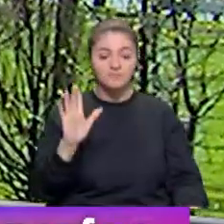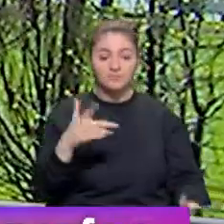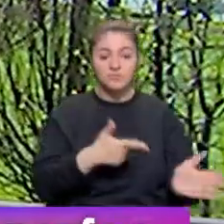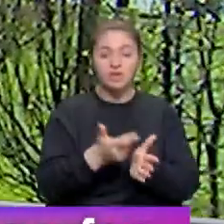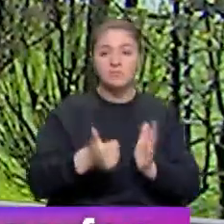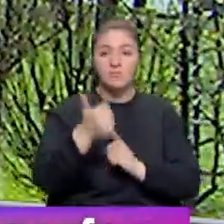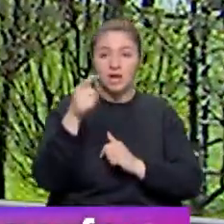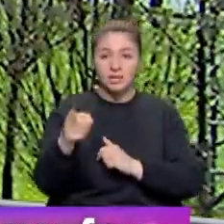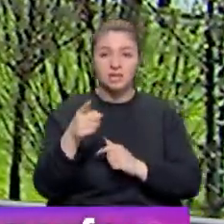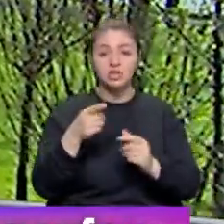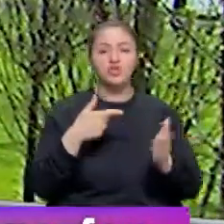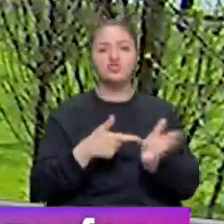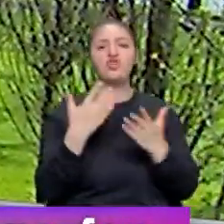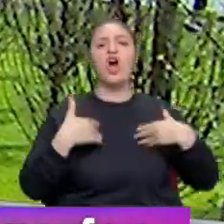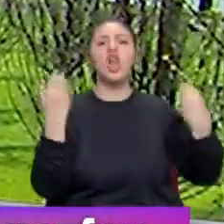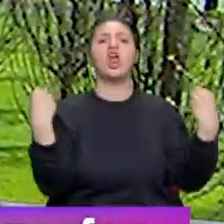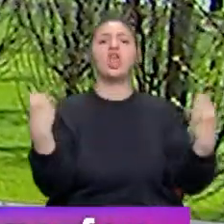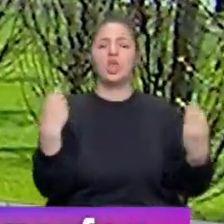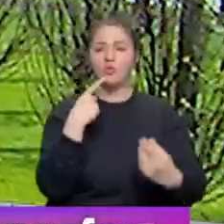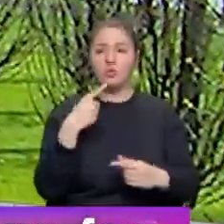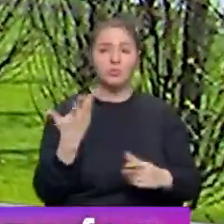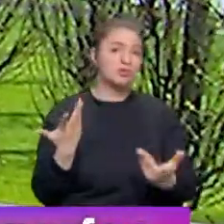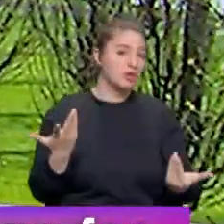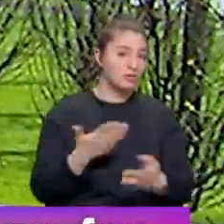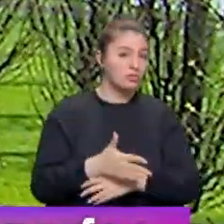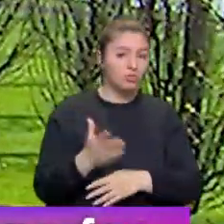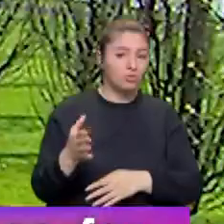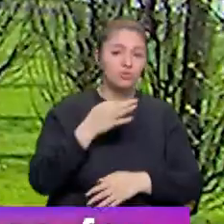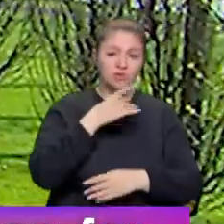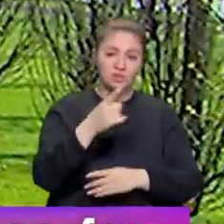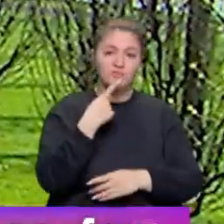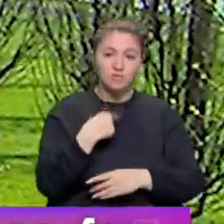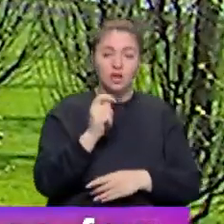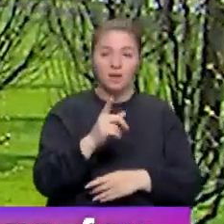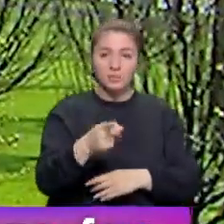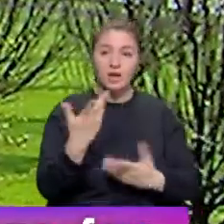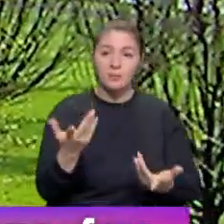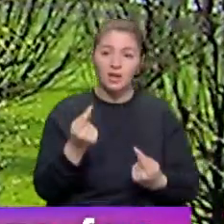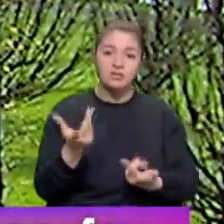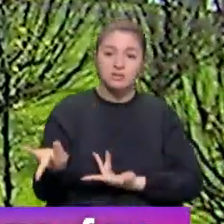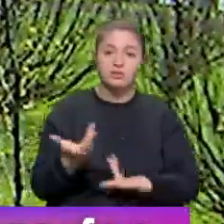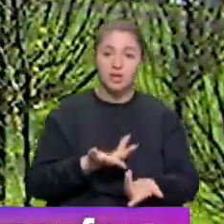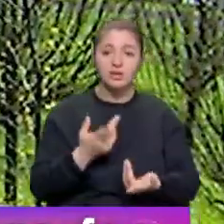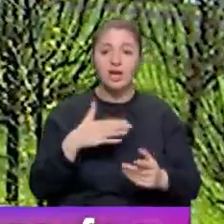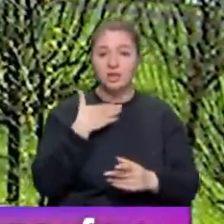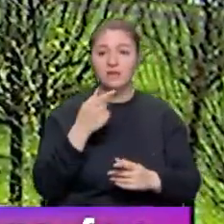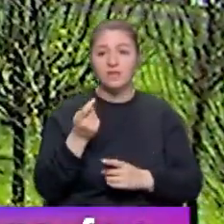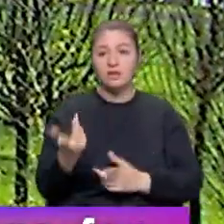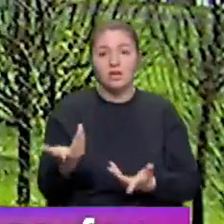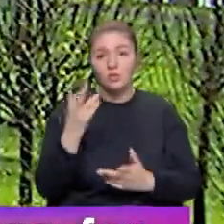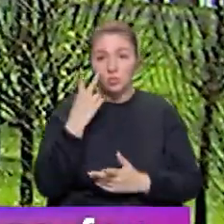Tarım Bakanı çiftçinin durumu iyi diyor. Bu ne kadar doğru? Lütfen siz söyleyin. Ama en azından et